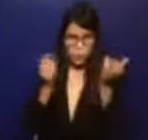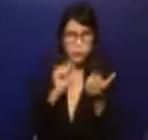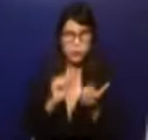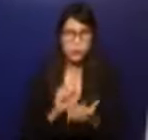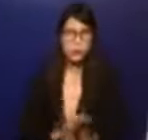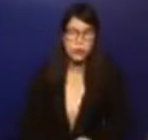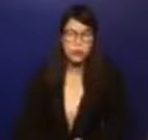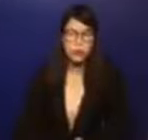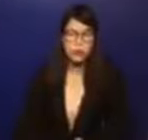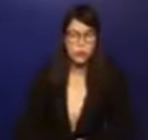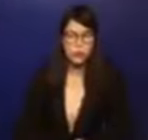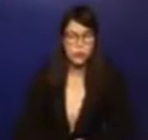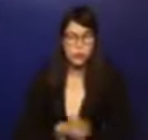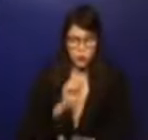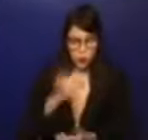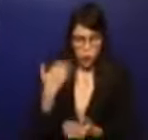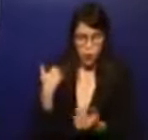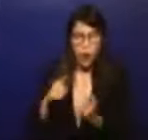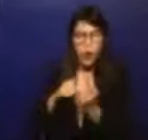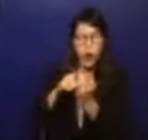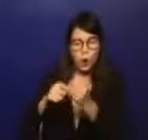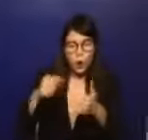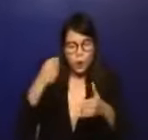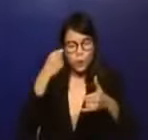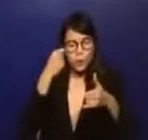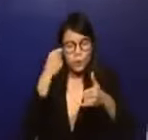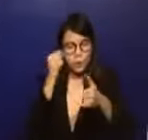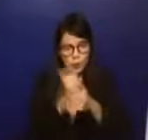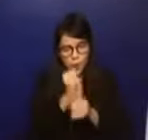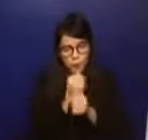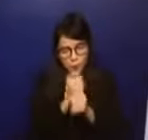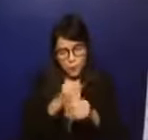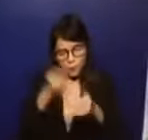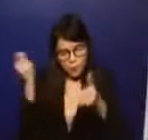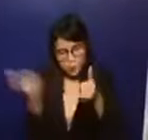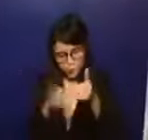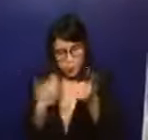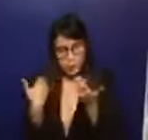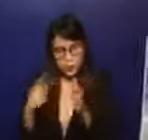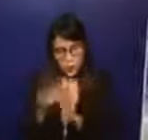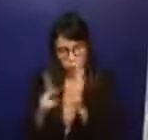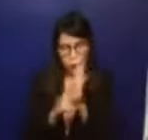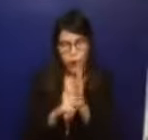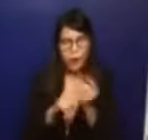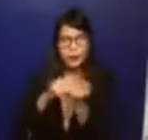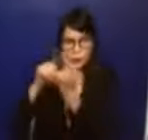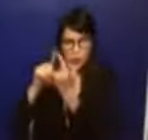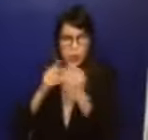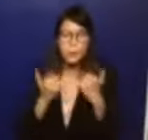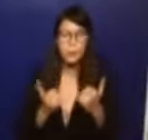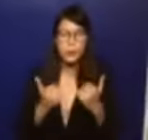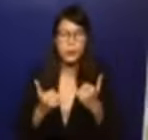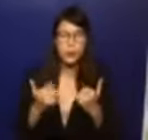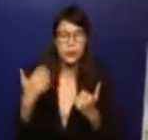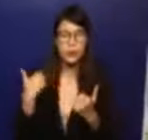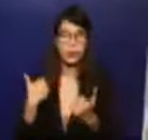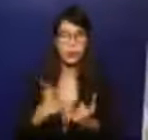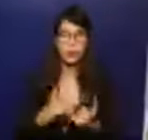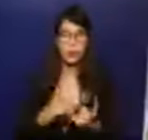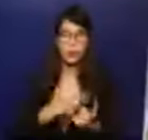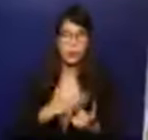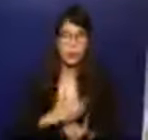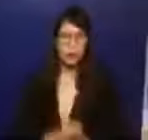ก็ท่านก็จะต้องโดนความผิดตามป.วิ.อาญามาตรา177ด้วยตอนนี้นะคะพลเอกประยุทธ์จันทร์โอชาต้องเ